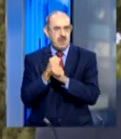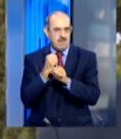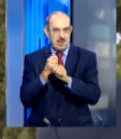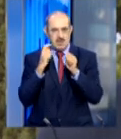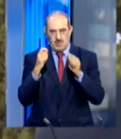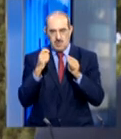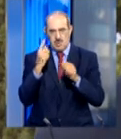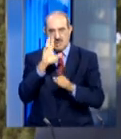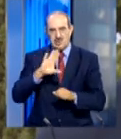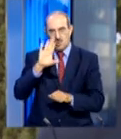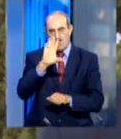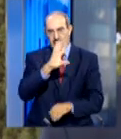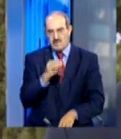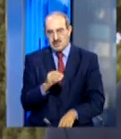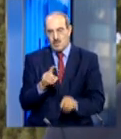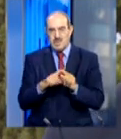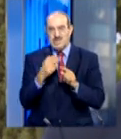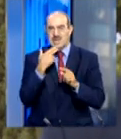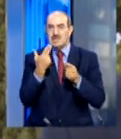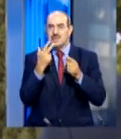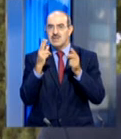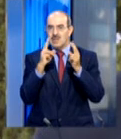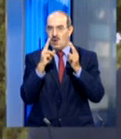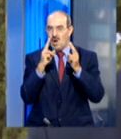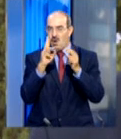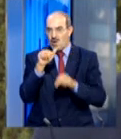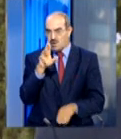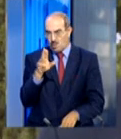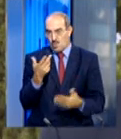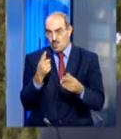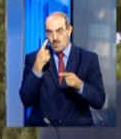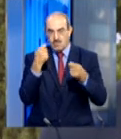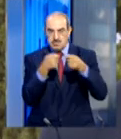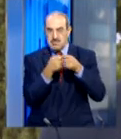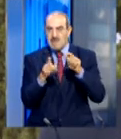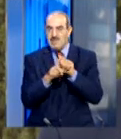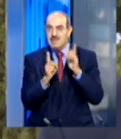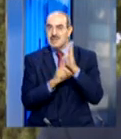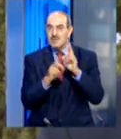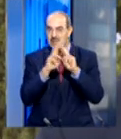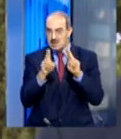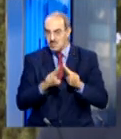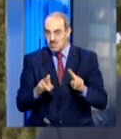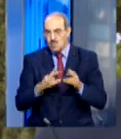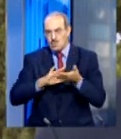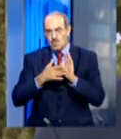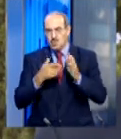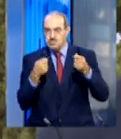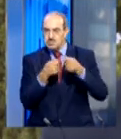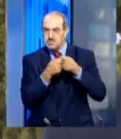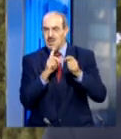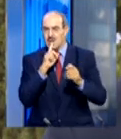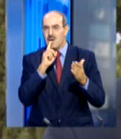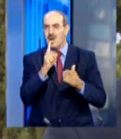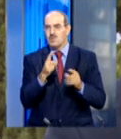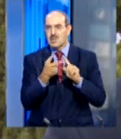القارة الإفريقية وأيضا على مستوى الأمم المتحدة بما يتوافق مع القانون الدولي ويتوافق أيضا مع مجمل قرارات